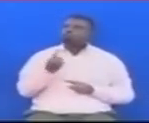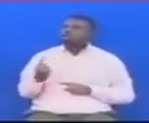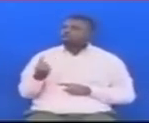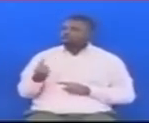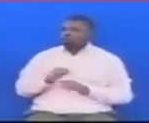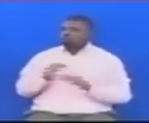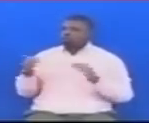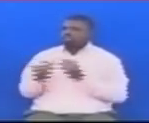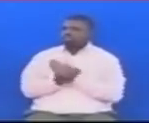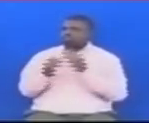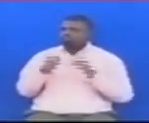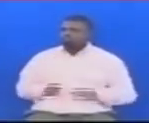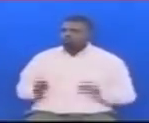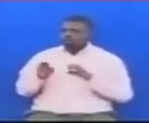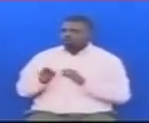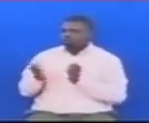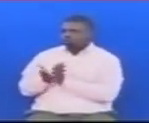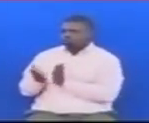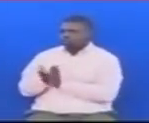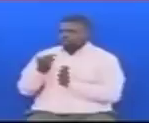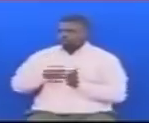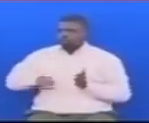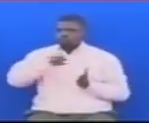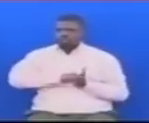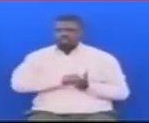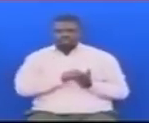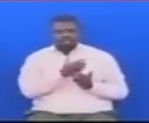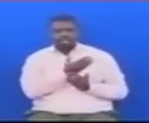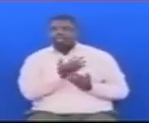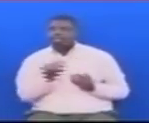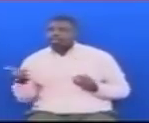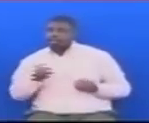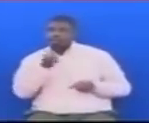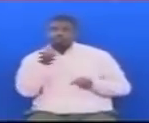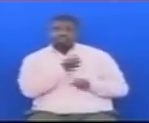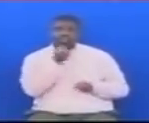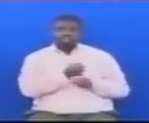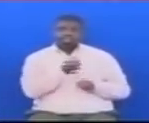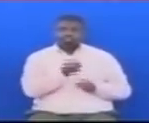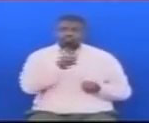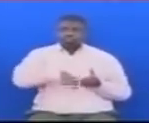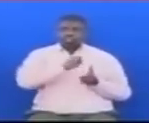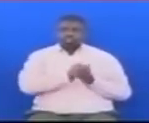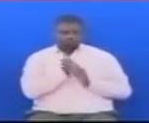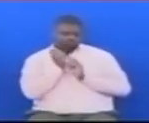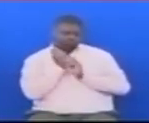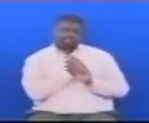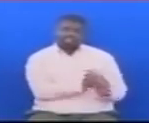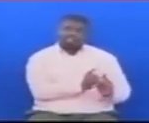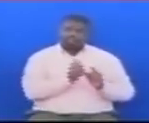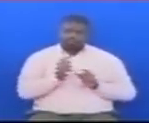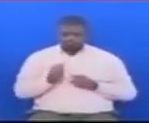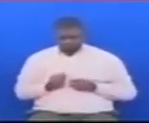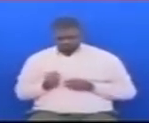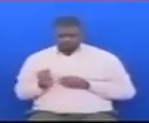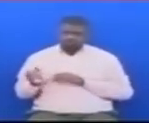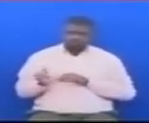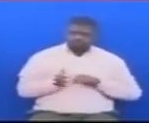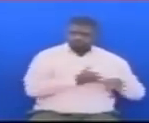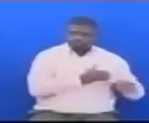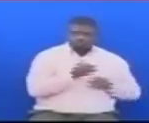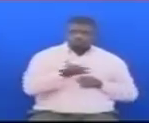shule na kuongeza idadi ya watumishi ili kuongeza ufanisi katika ufuatiliaji. Mheshimiwa Naibu Spika, kuhusu madai ya stahiki za